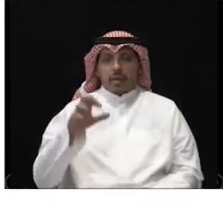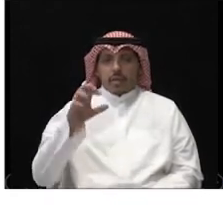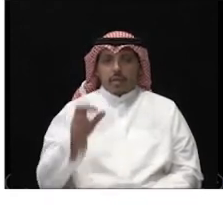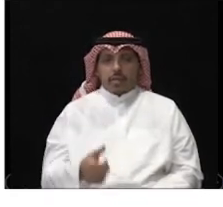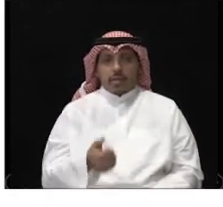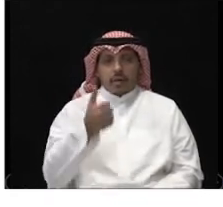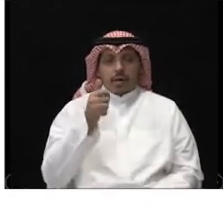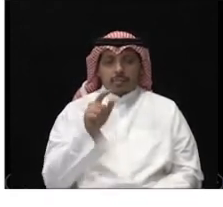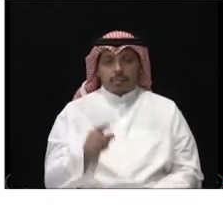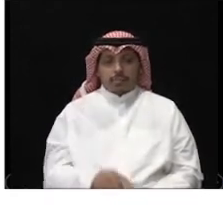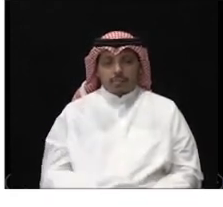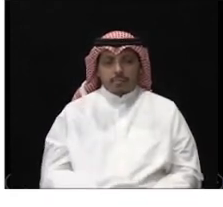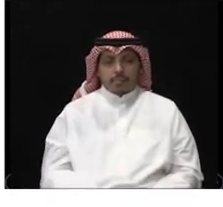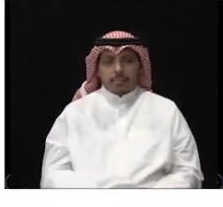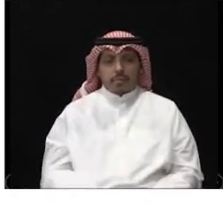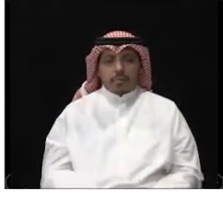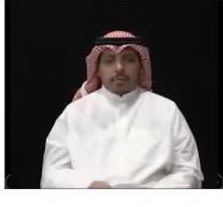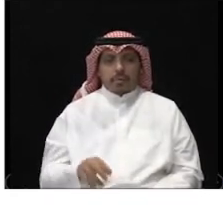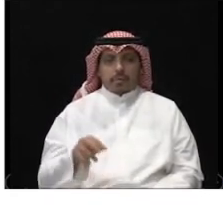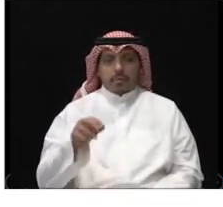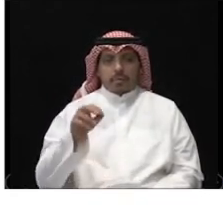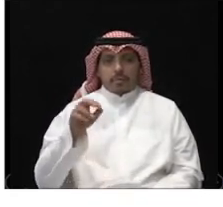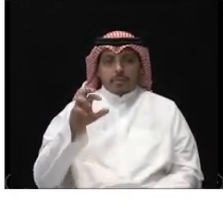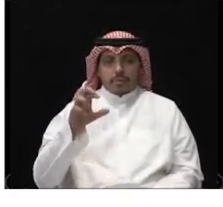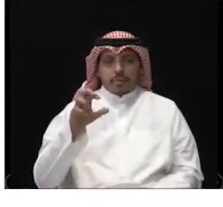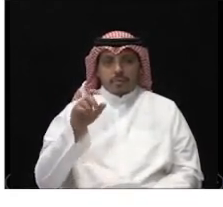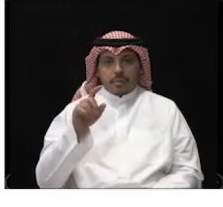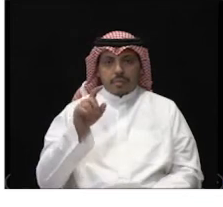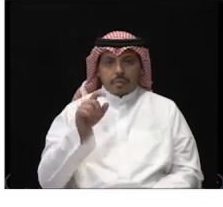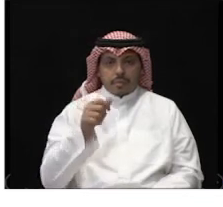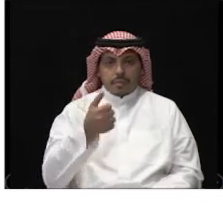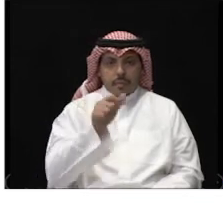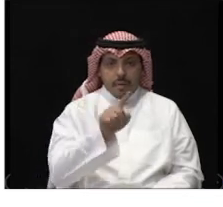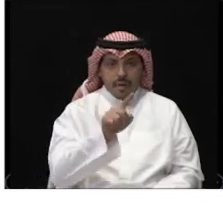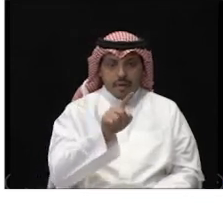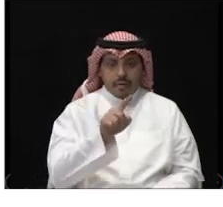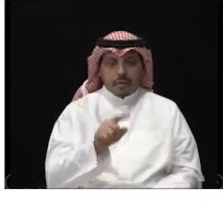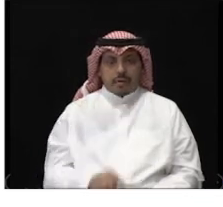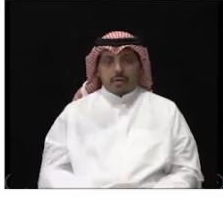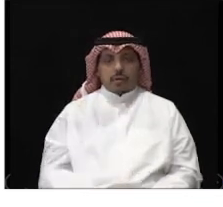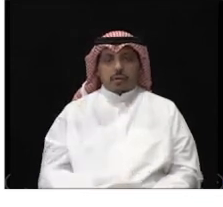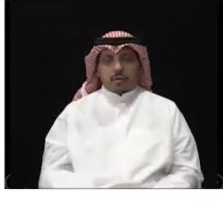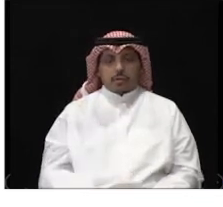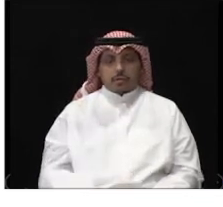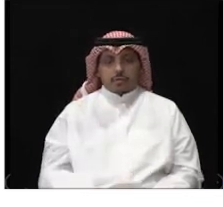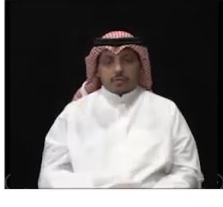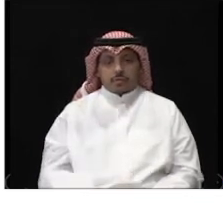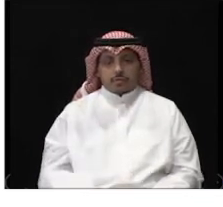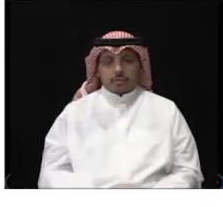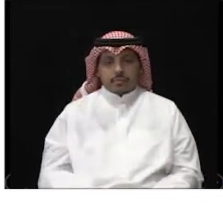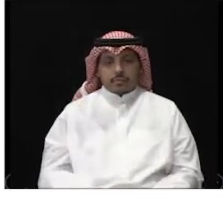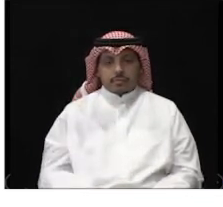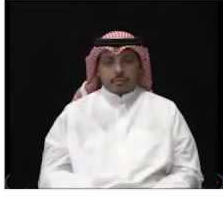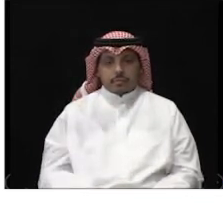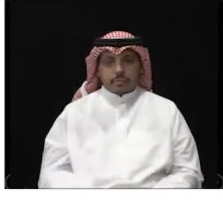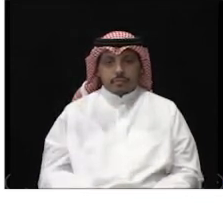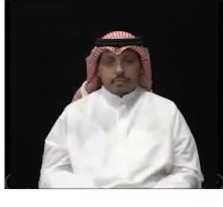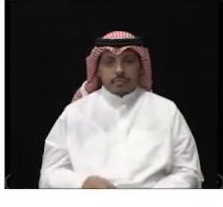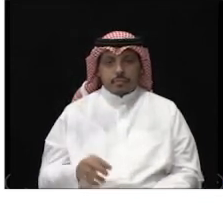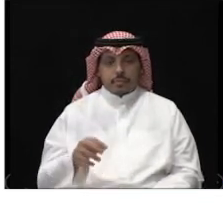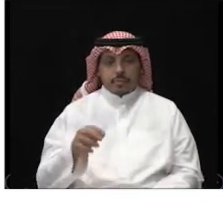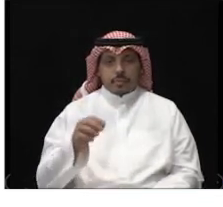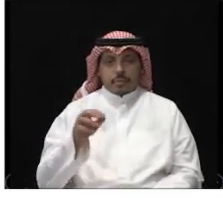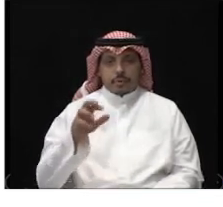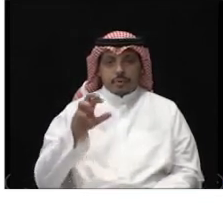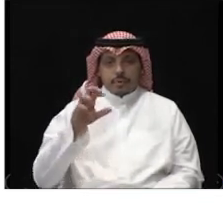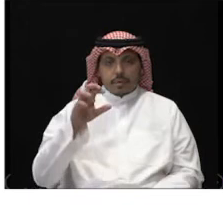نقل ذب. لماذا لم نقل ذب؟ جميل، لأن هنا عندنا مد، عندنا مد، نقول